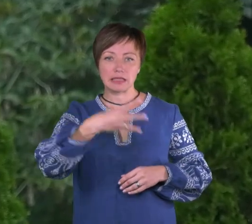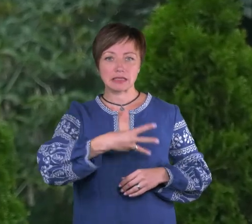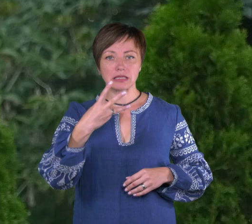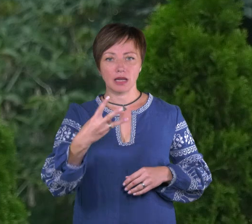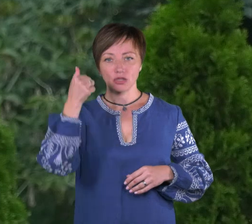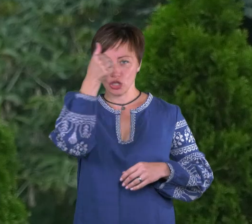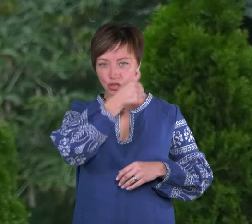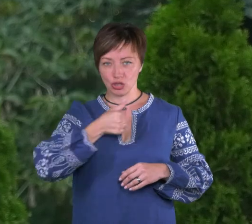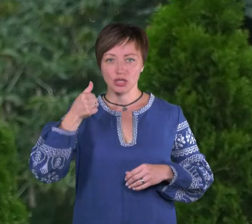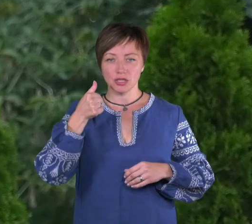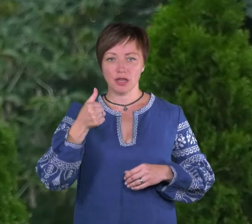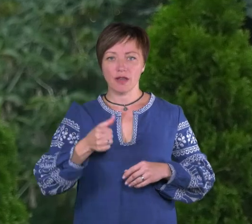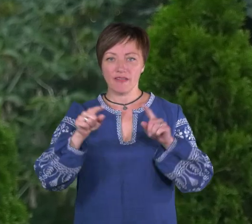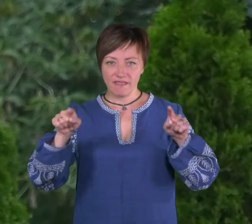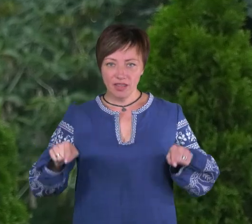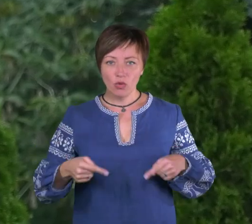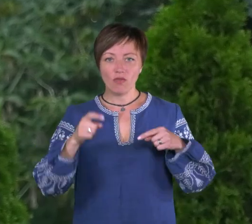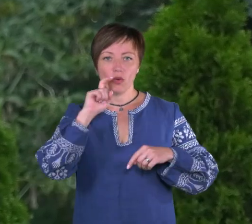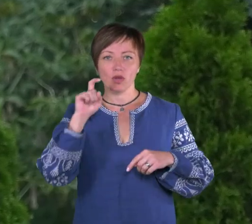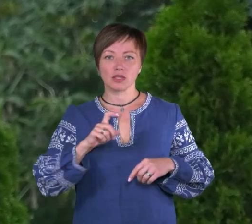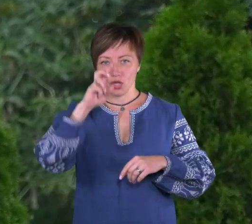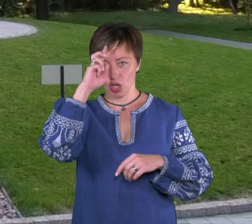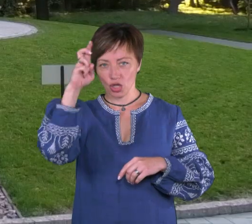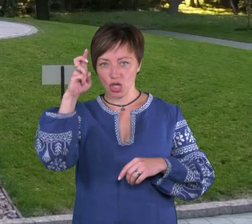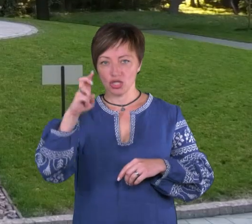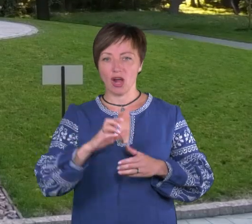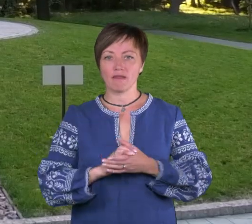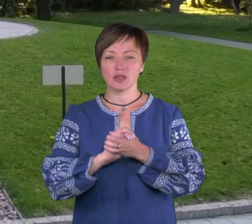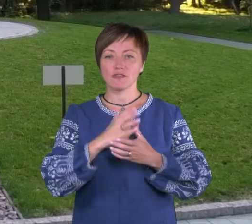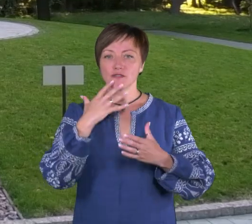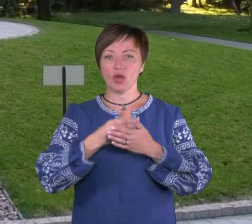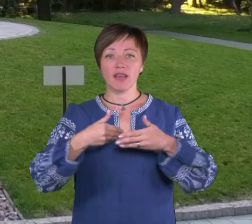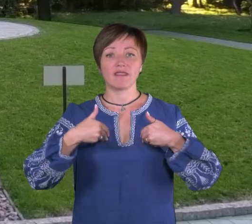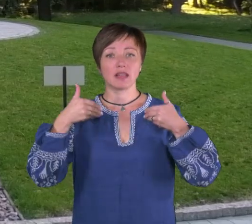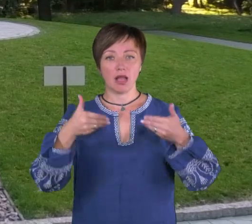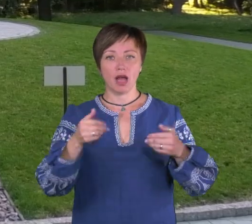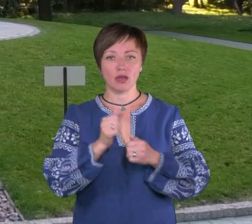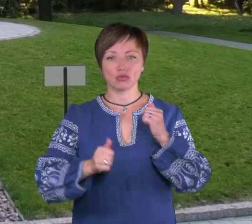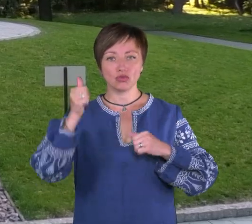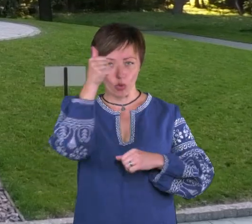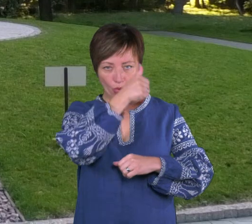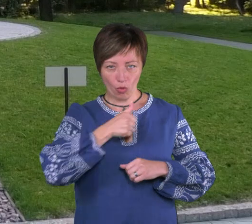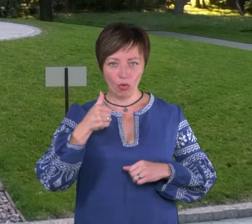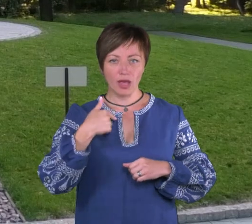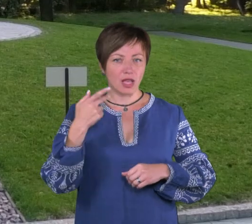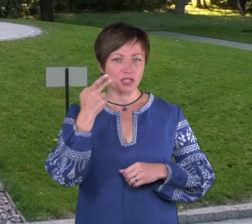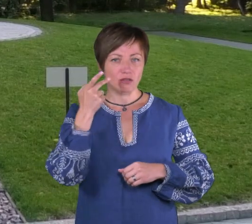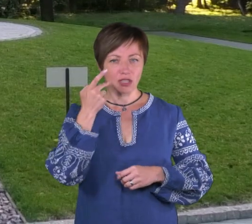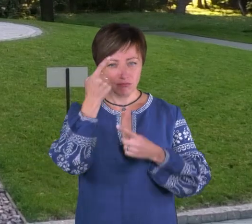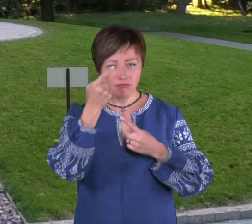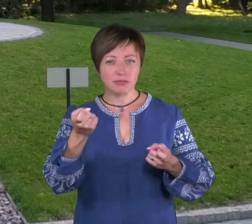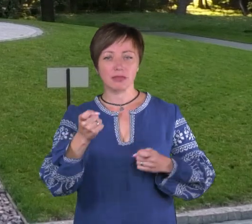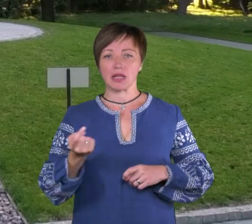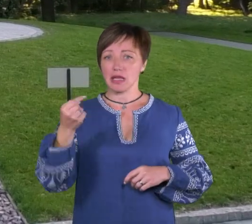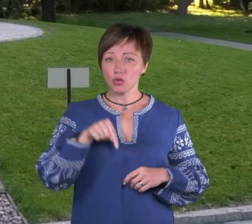33-ю річницею відновлення української державності. В своїх вітаннях щороку я завжди наголошую на